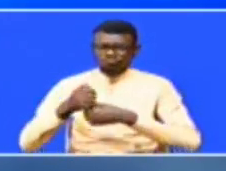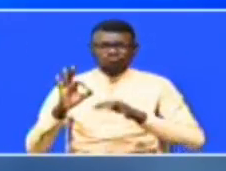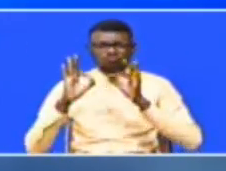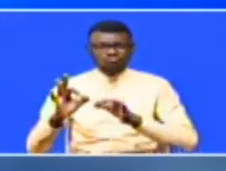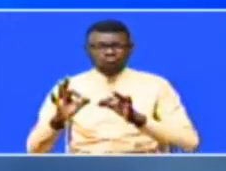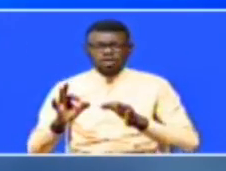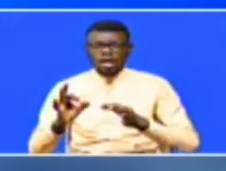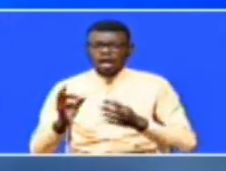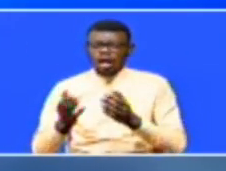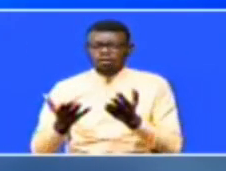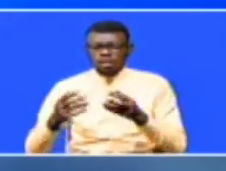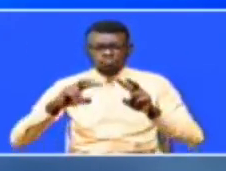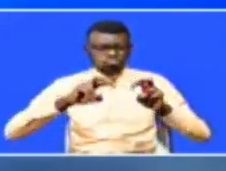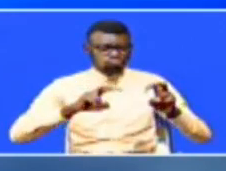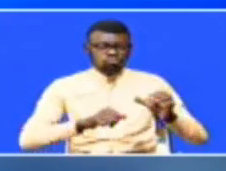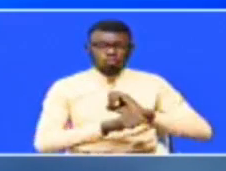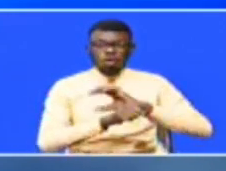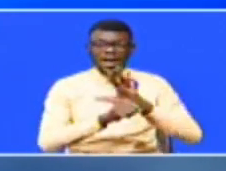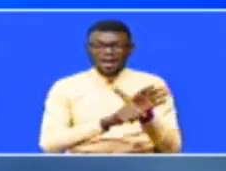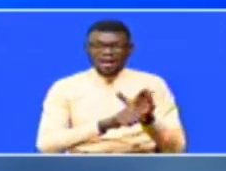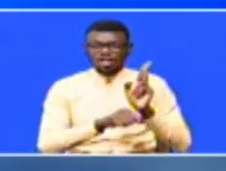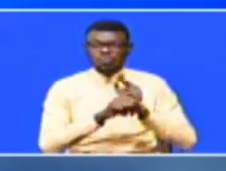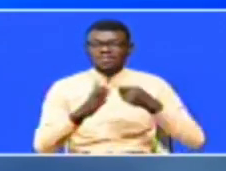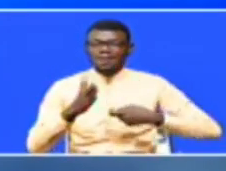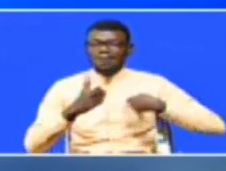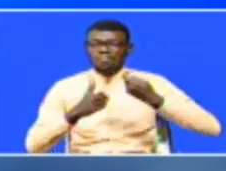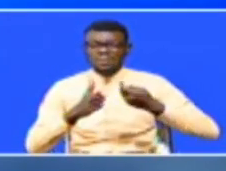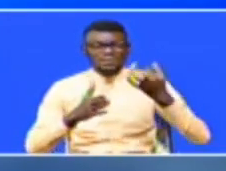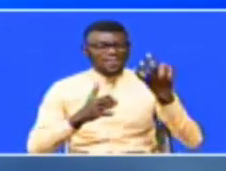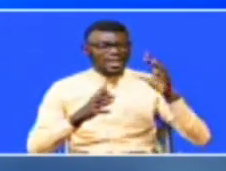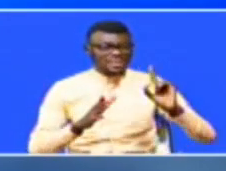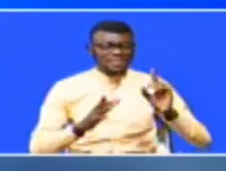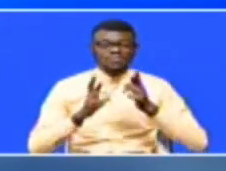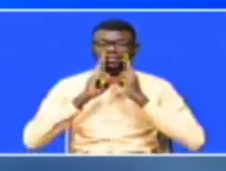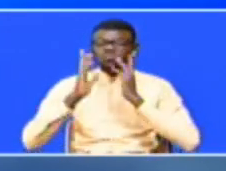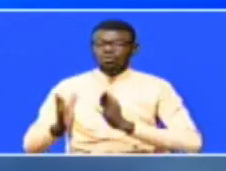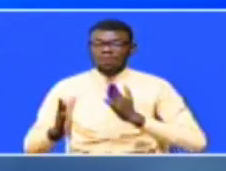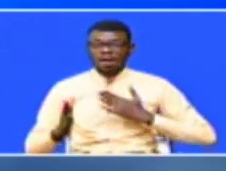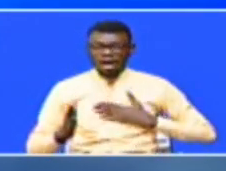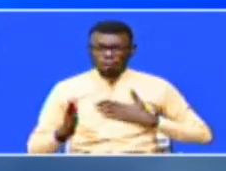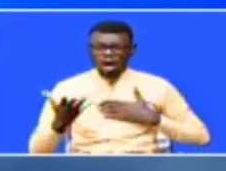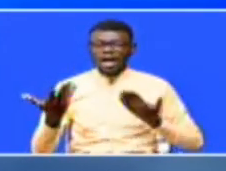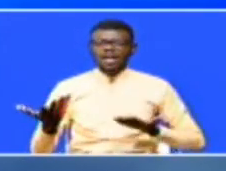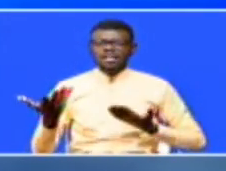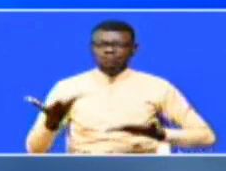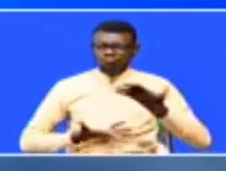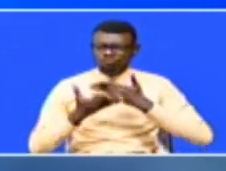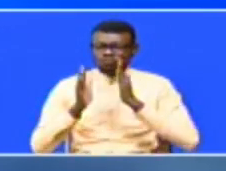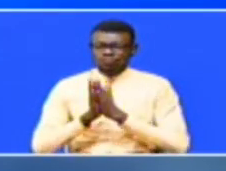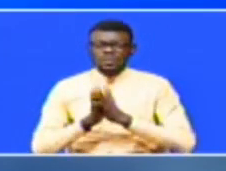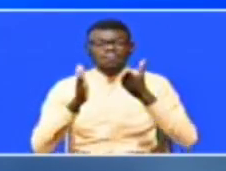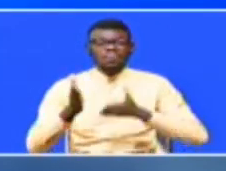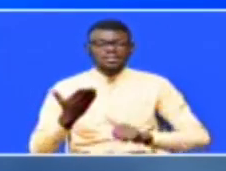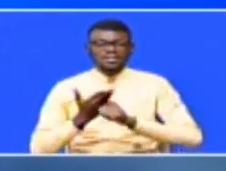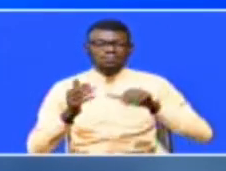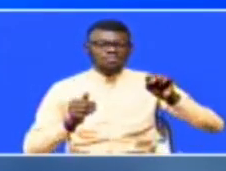kupima virusi vya korona kwa kuchapisha kutumia mashine ya 3D. Ripota wetu Beldeen waliaula aliungana na Simon Ndiragu ambaye